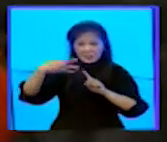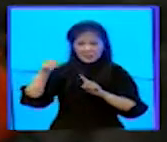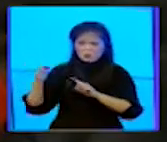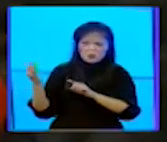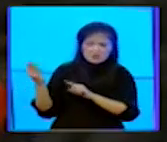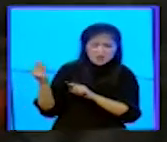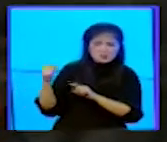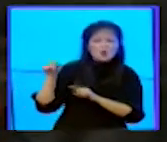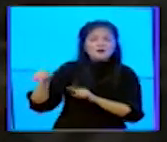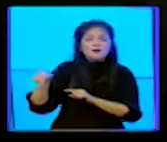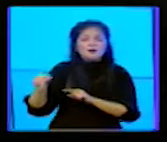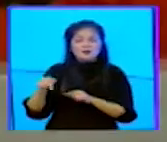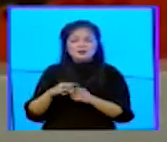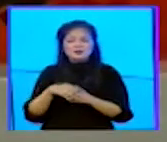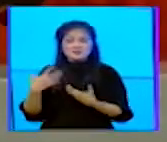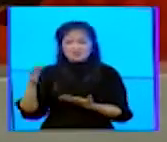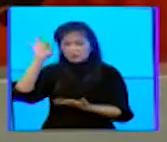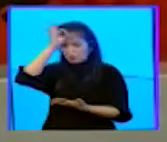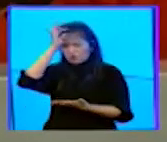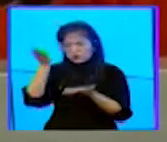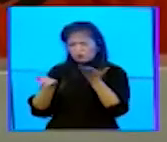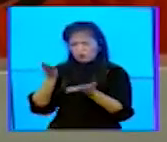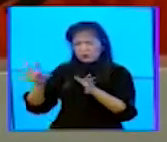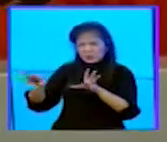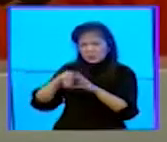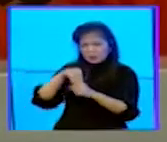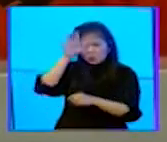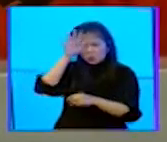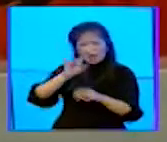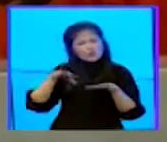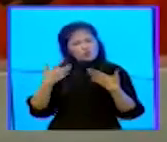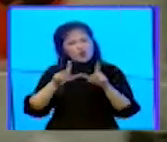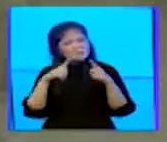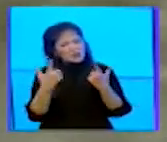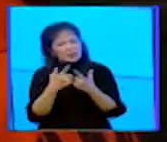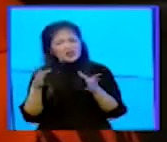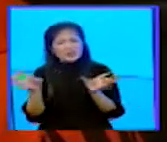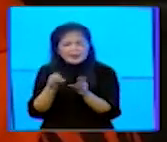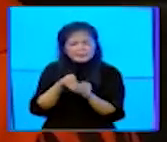tidak menutup kemungkinan adanya keterlibatan pihak lain maupun suatu lembaga. Dari